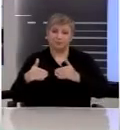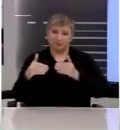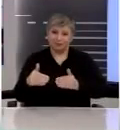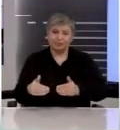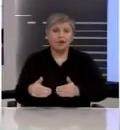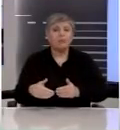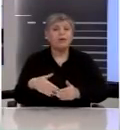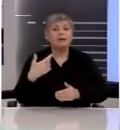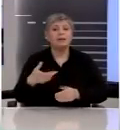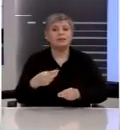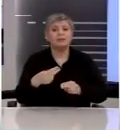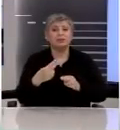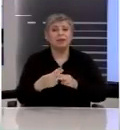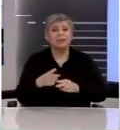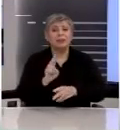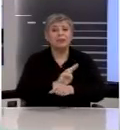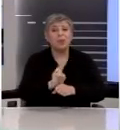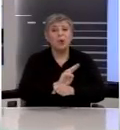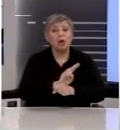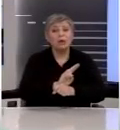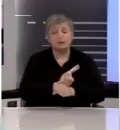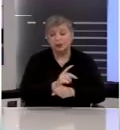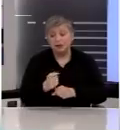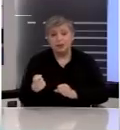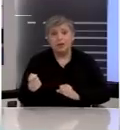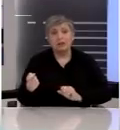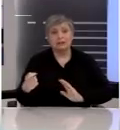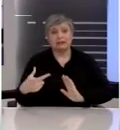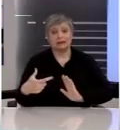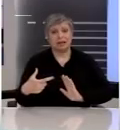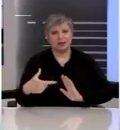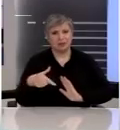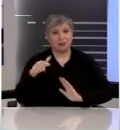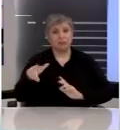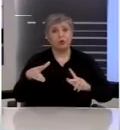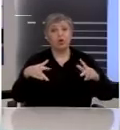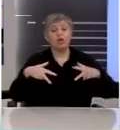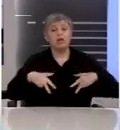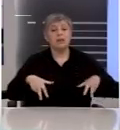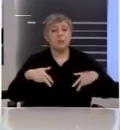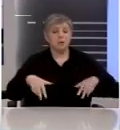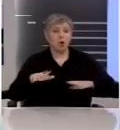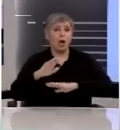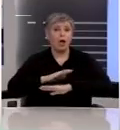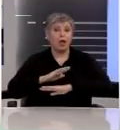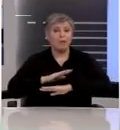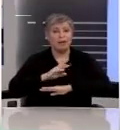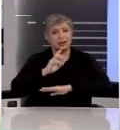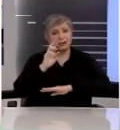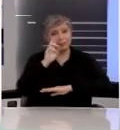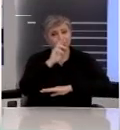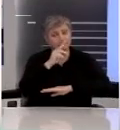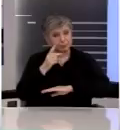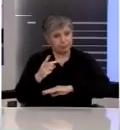επίσημο πιστοποιητικό προς χρήση από το Υπουργείο Άμυνας της Σαουδικής Αραβίας, και